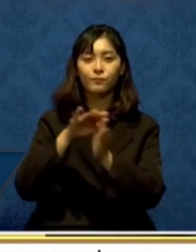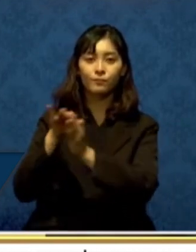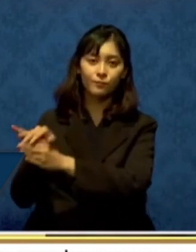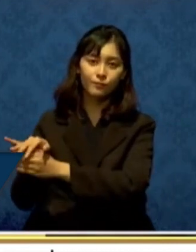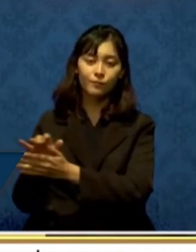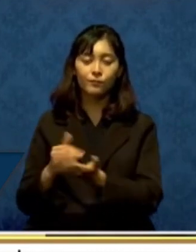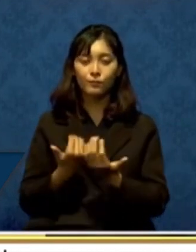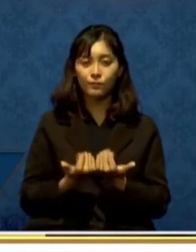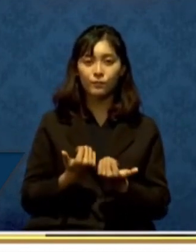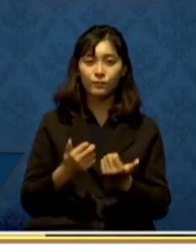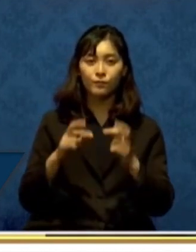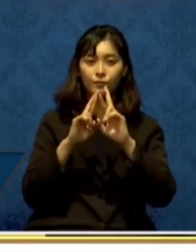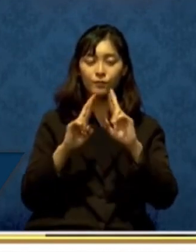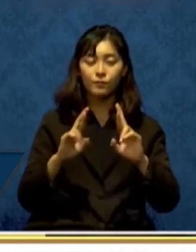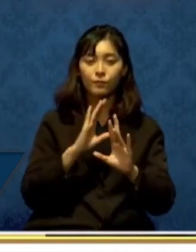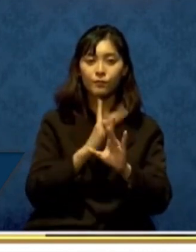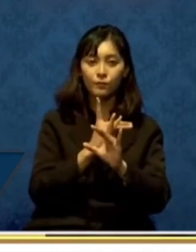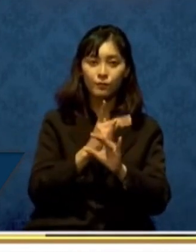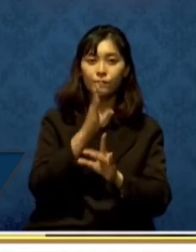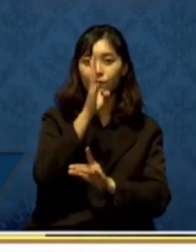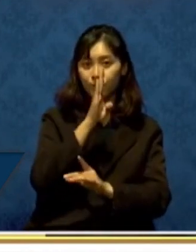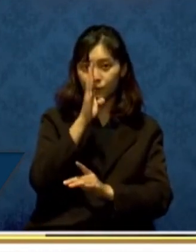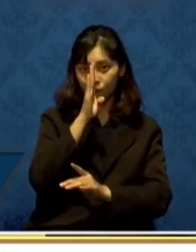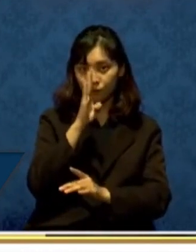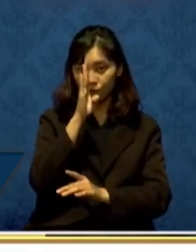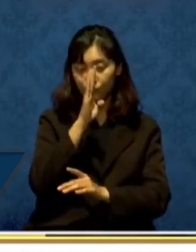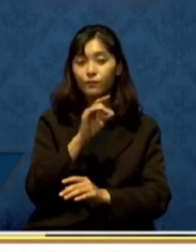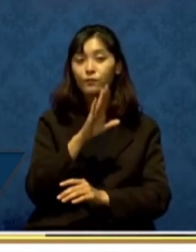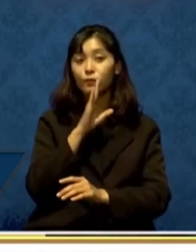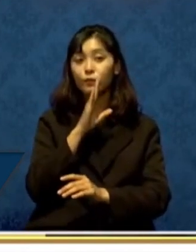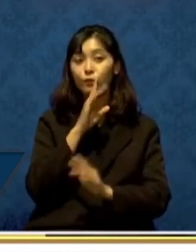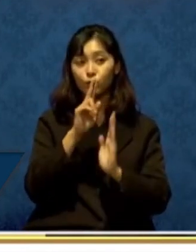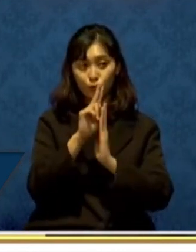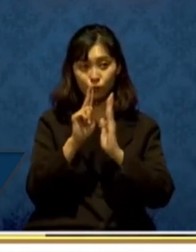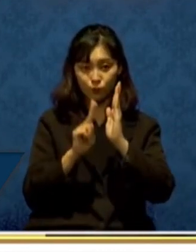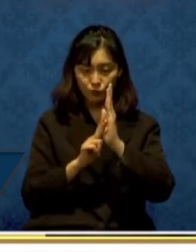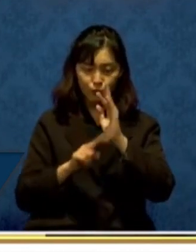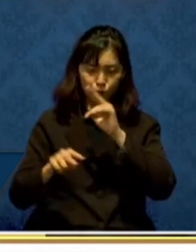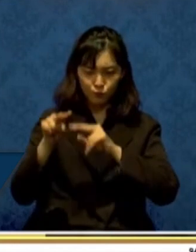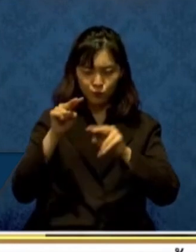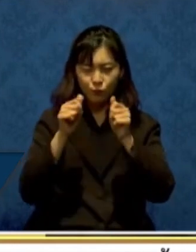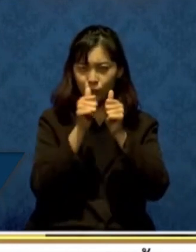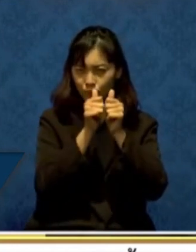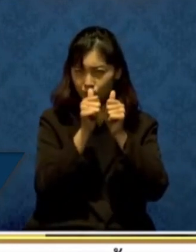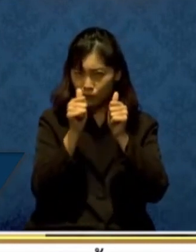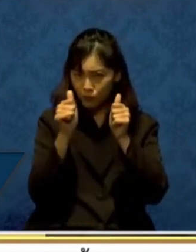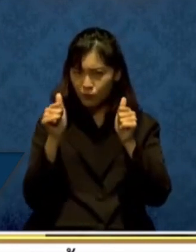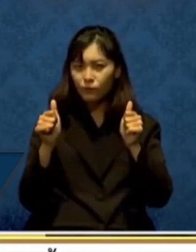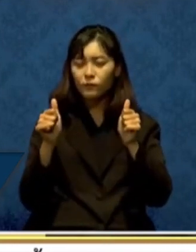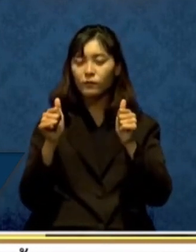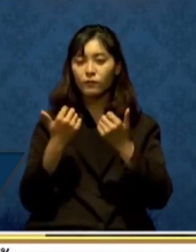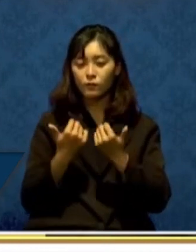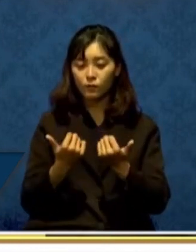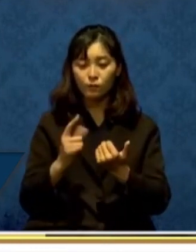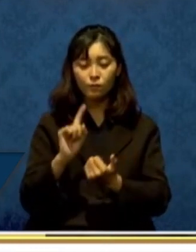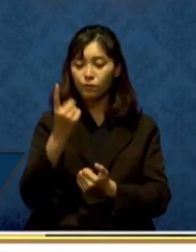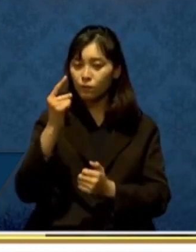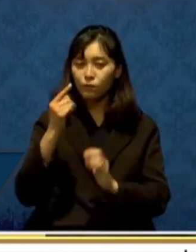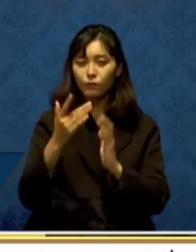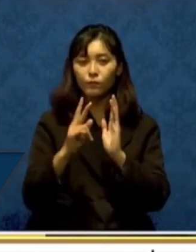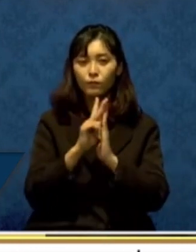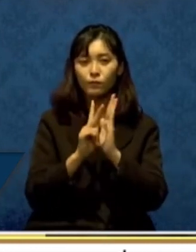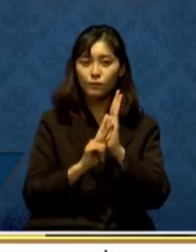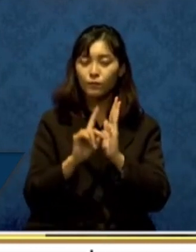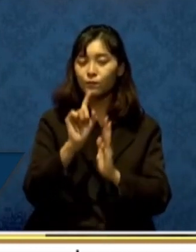านบันเทิงหากเรามีกฎหมายสถานบันเทิงที่ดีและทันสมัยเป็นไปตามยุคตามสมัยมากขึ้น